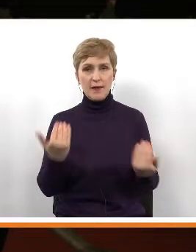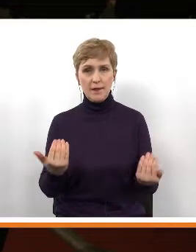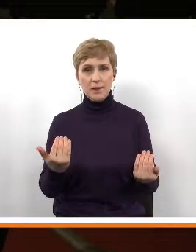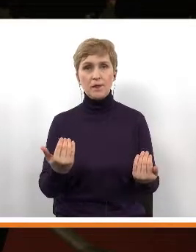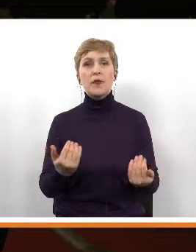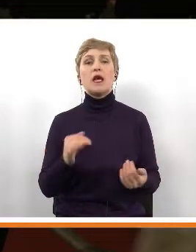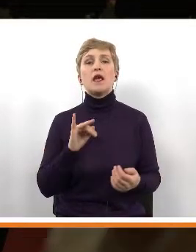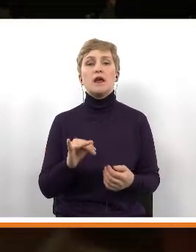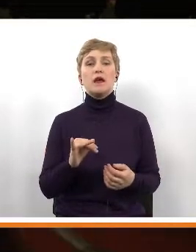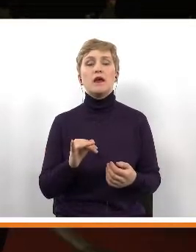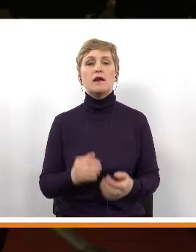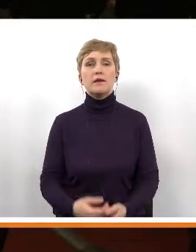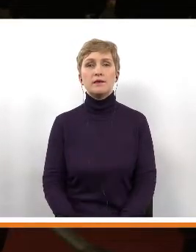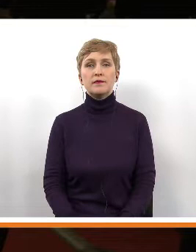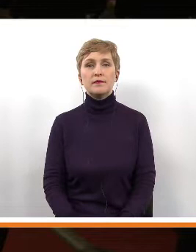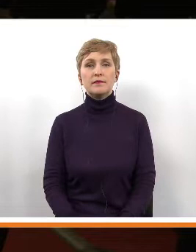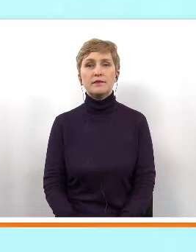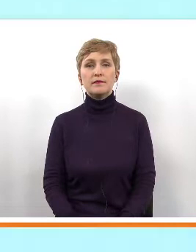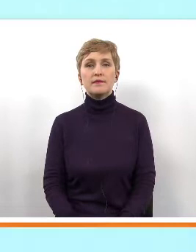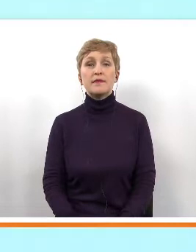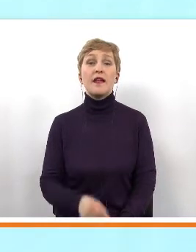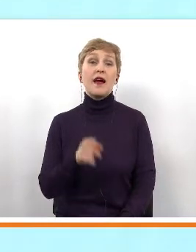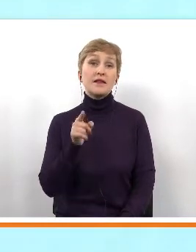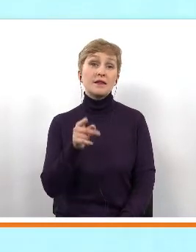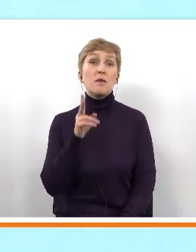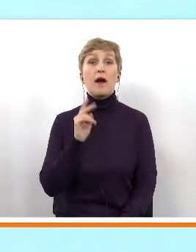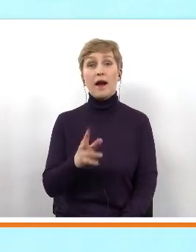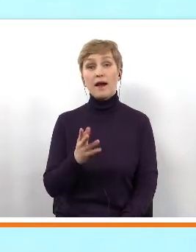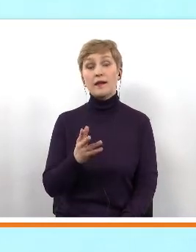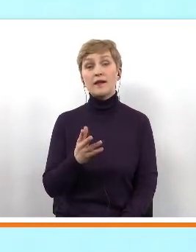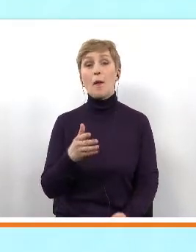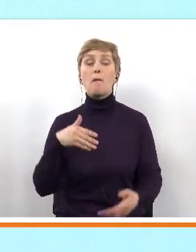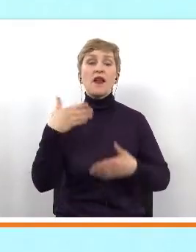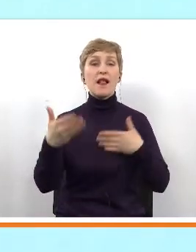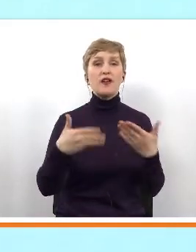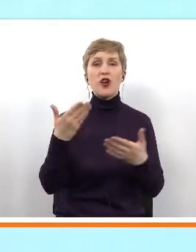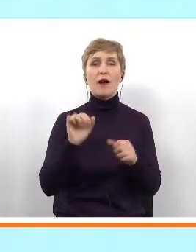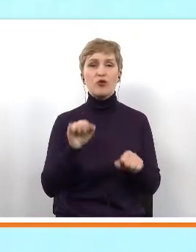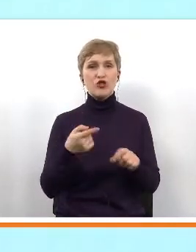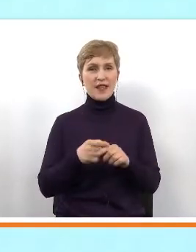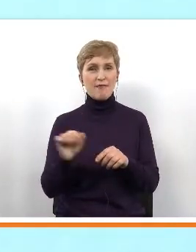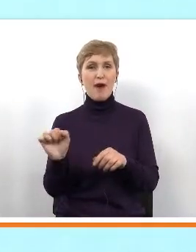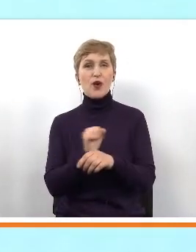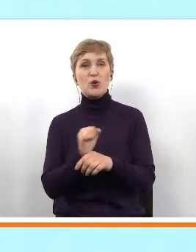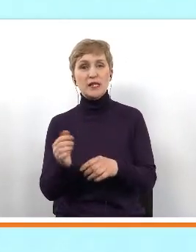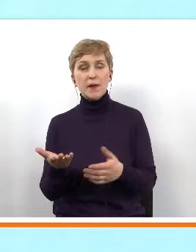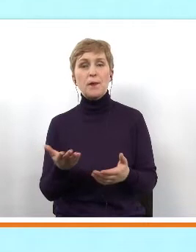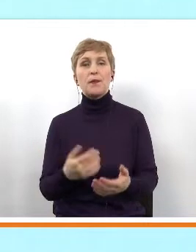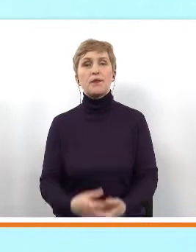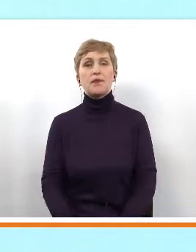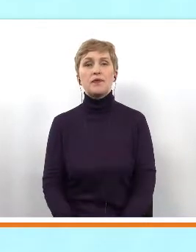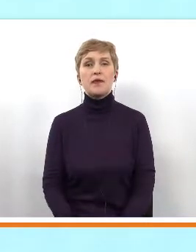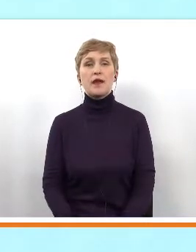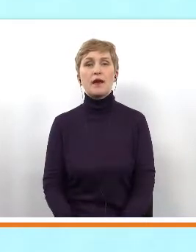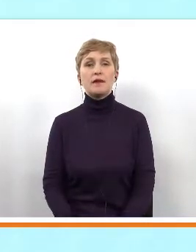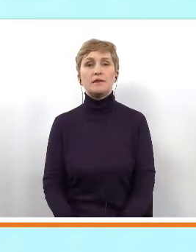и, ну, в общем, с тем, как и с предложением, как можно с этим бороться,